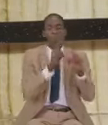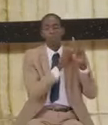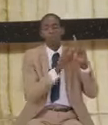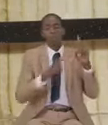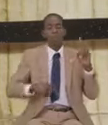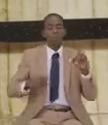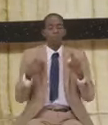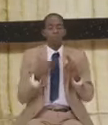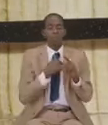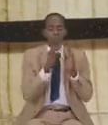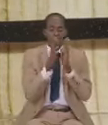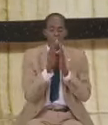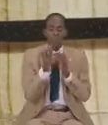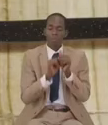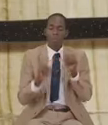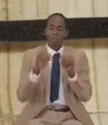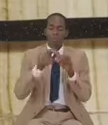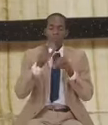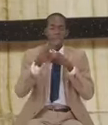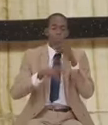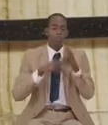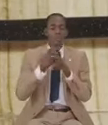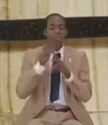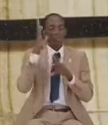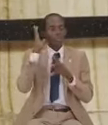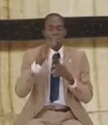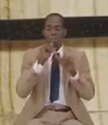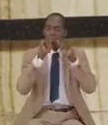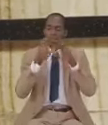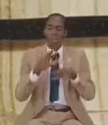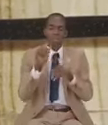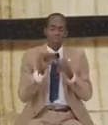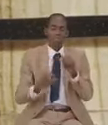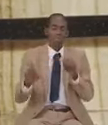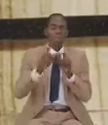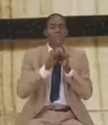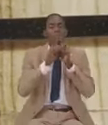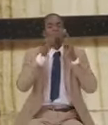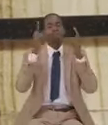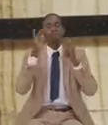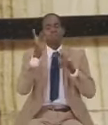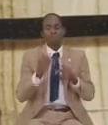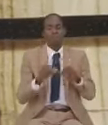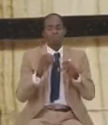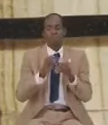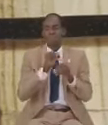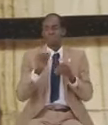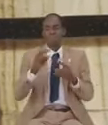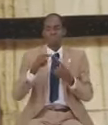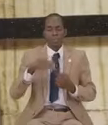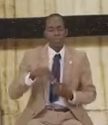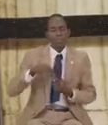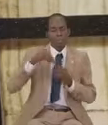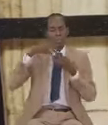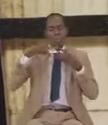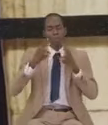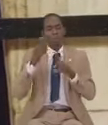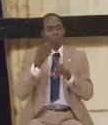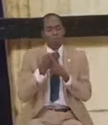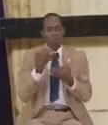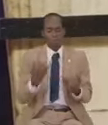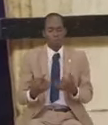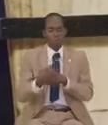en Afrique au Nigeria partout sur la planète bénit tout le monde façon spéciale dès